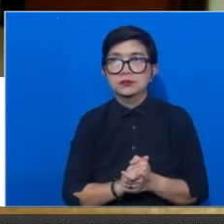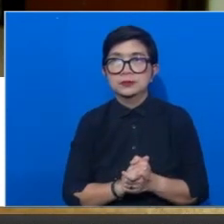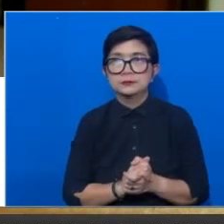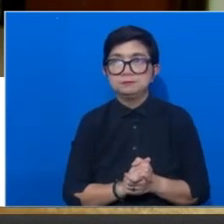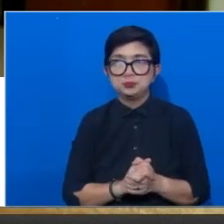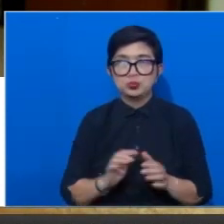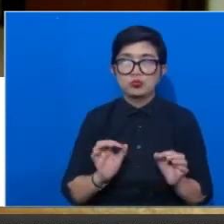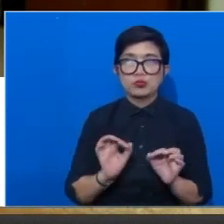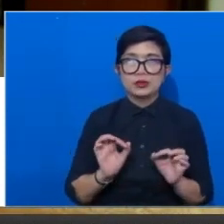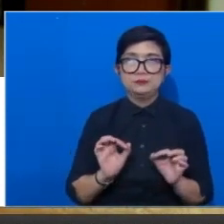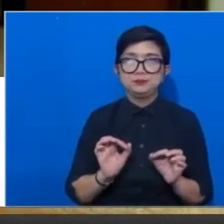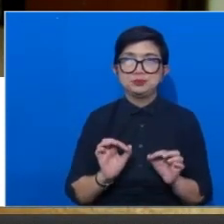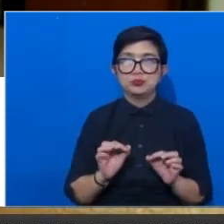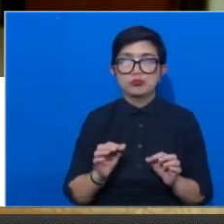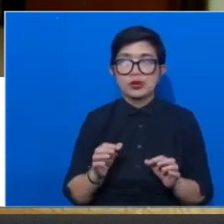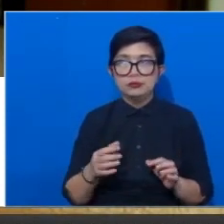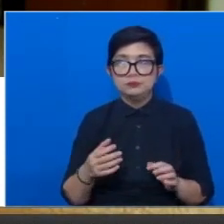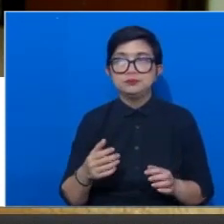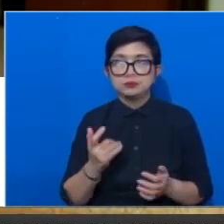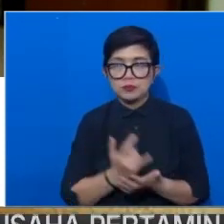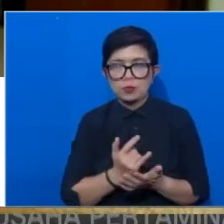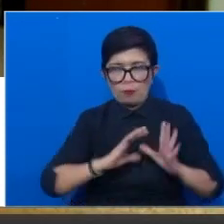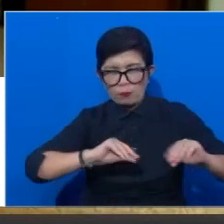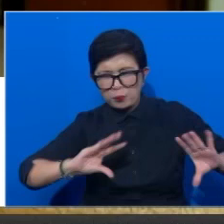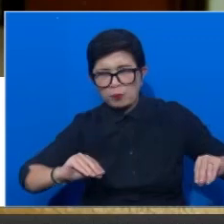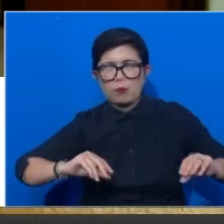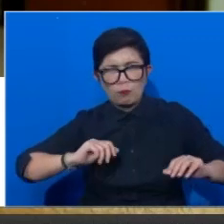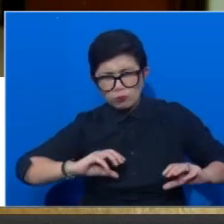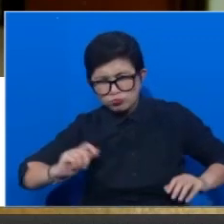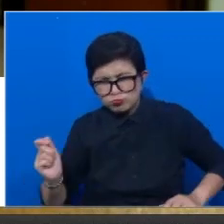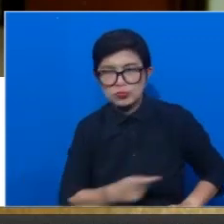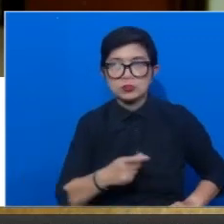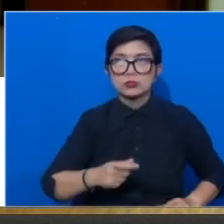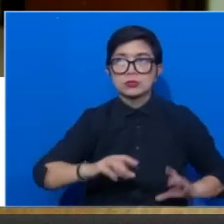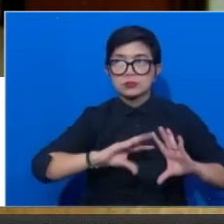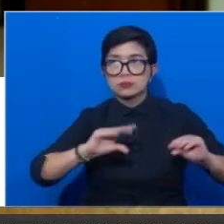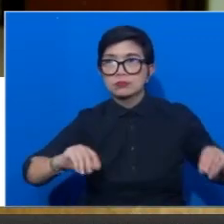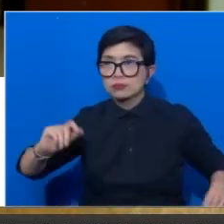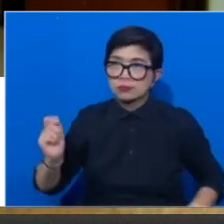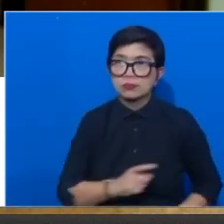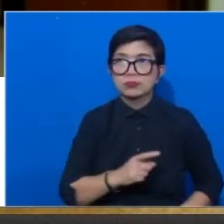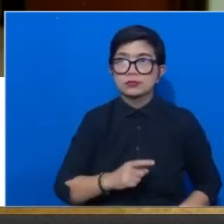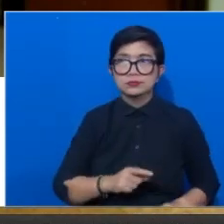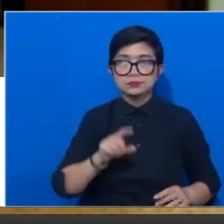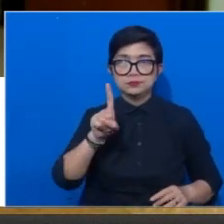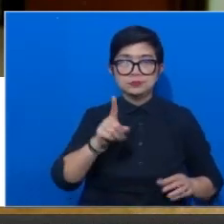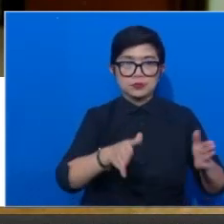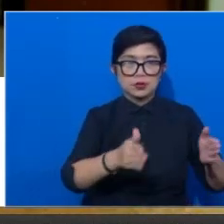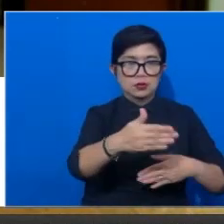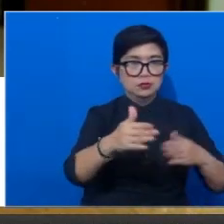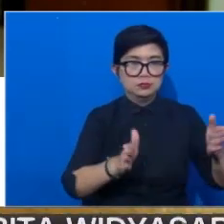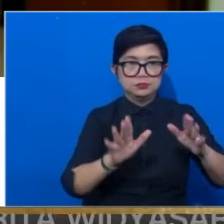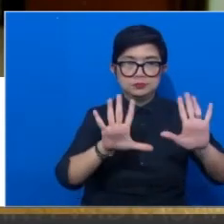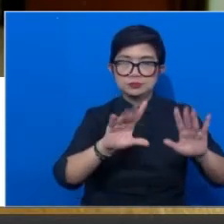apa, dia tantangannya memang kerja harus cepat. Dalam satu penyelesaian satu kamar itu tidak sampai 10 menit. Dia sudah